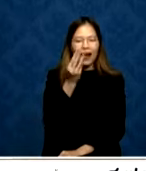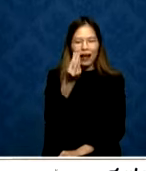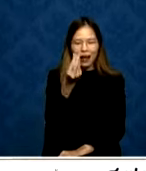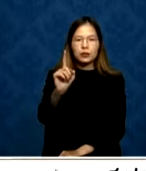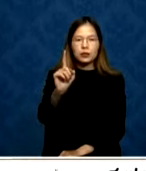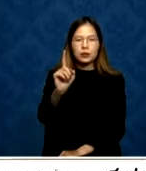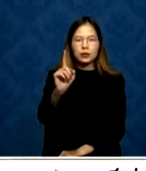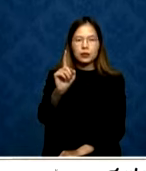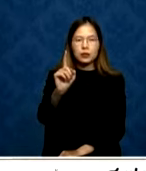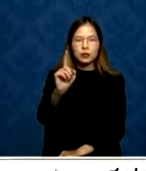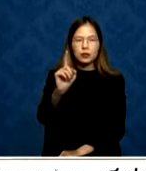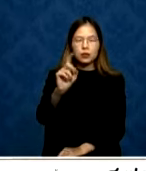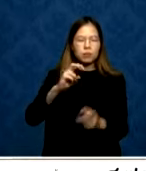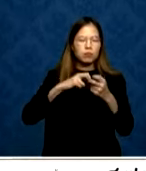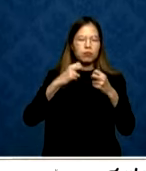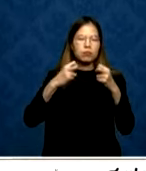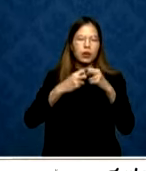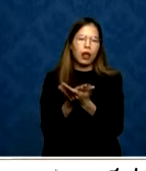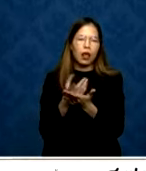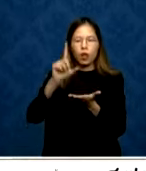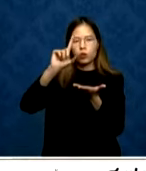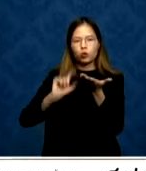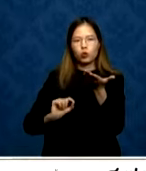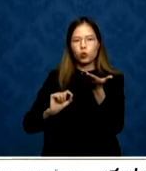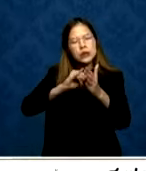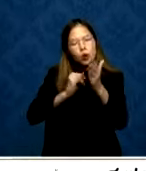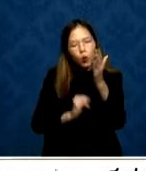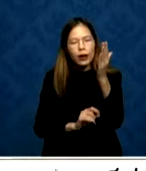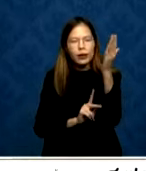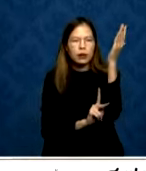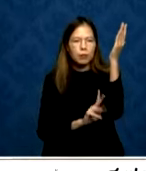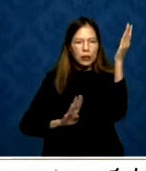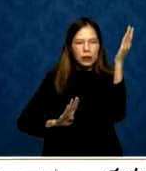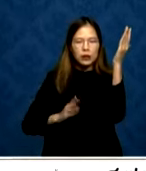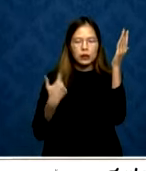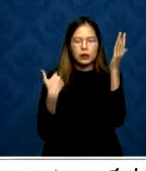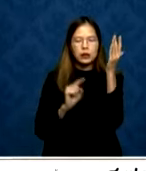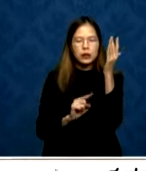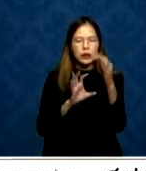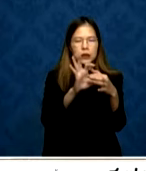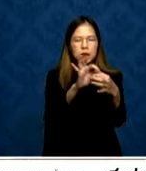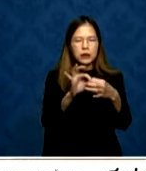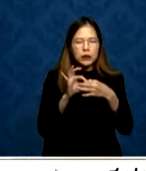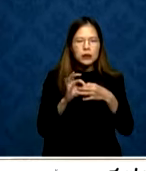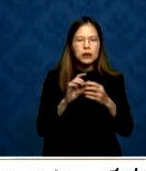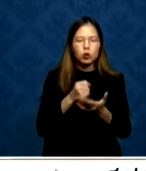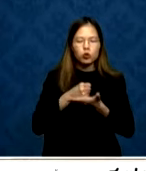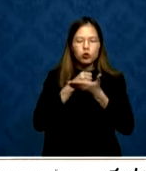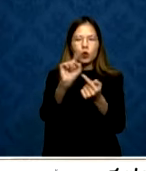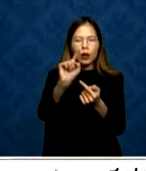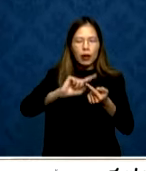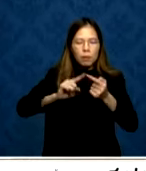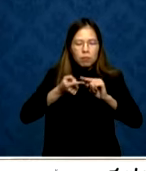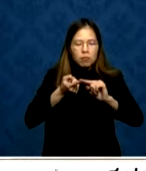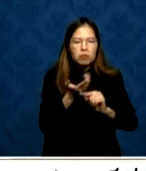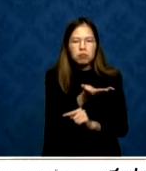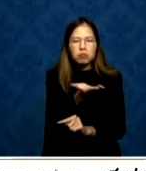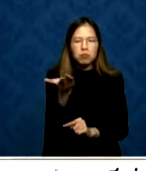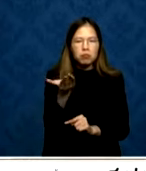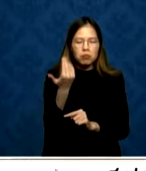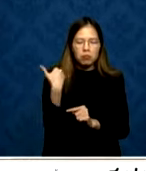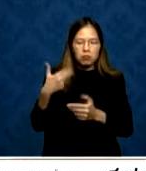นี้นะครับมีปัญหาในเรื่องของราคาซึ่งตัวผมเองเราก็จะมีการเชื่อมโยงในการช่วยเหลือเพื่อนองค์กรปก